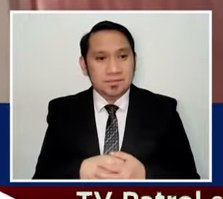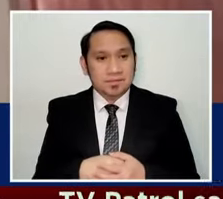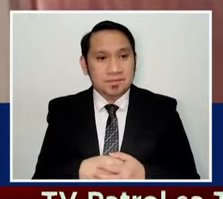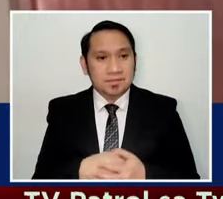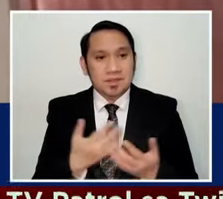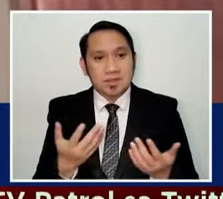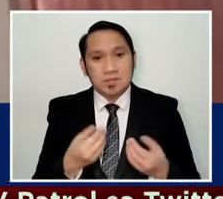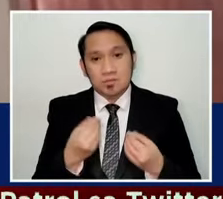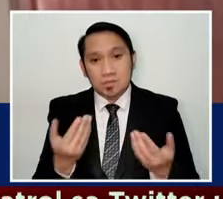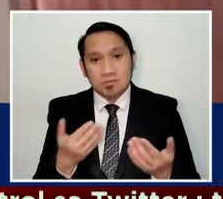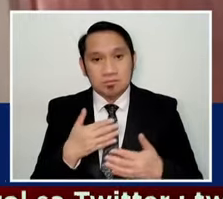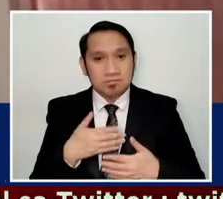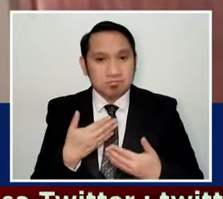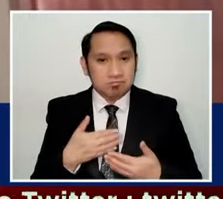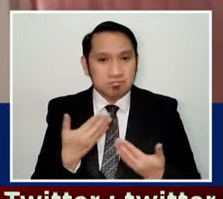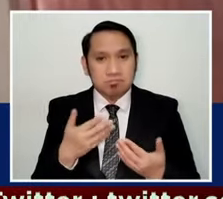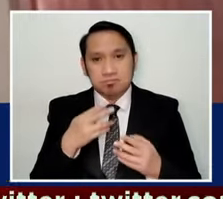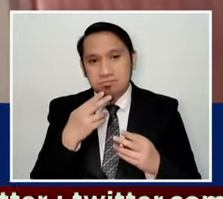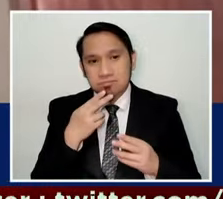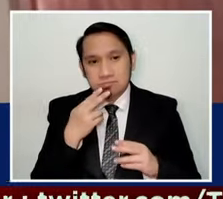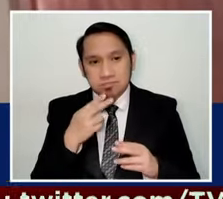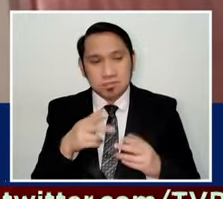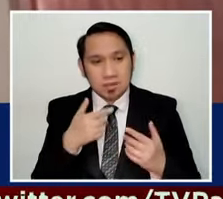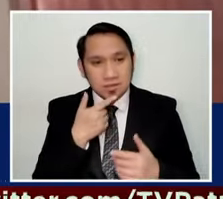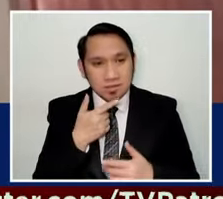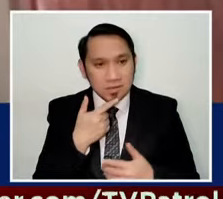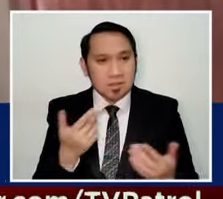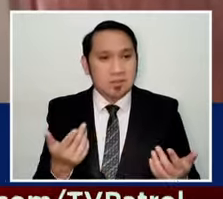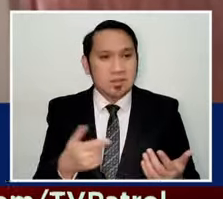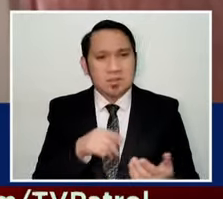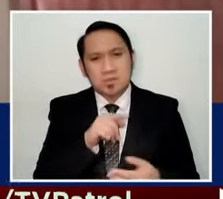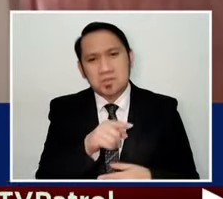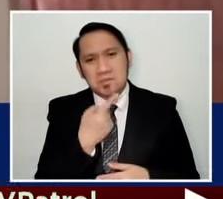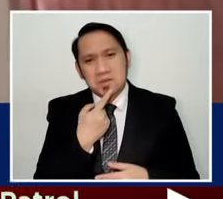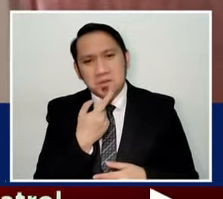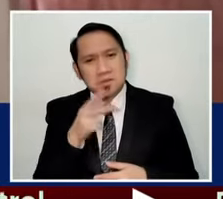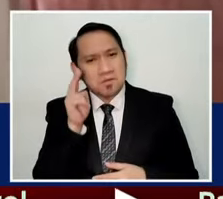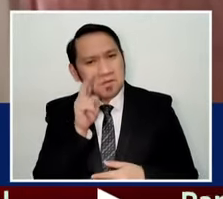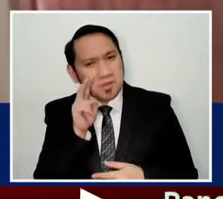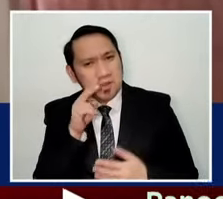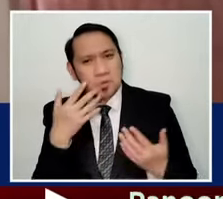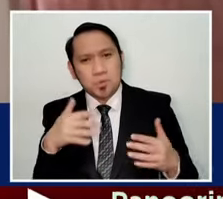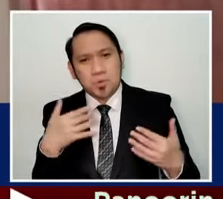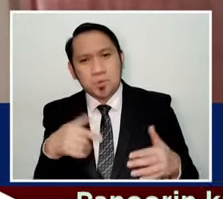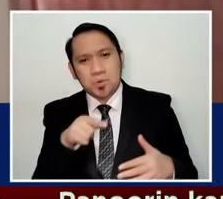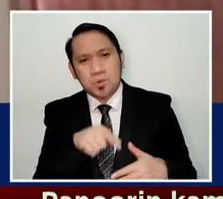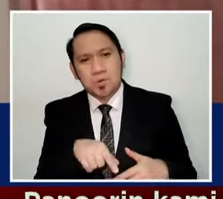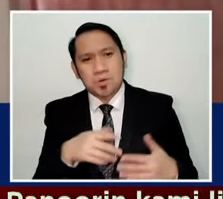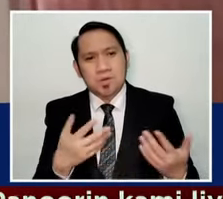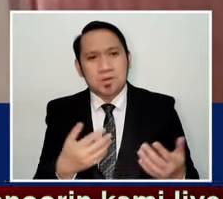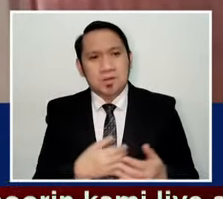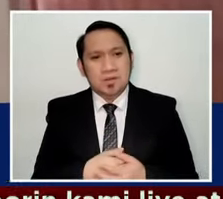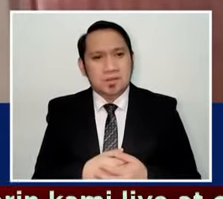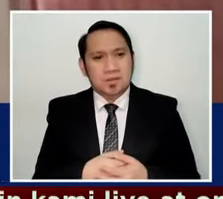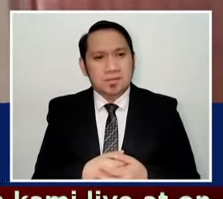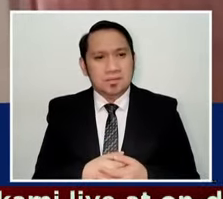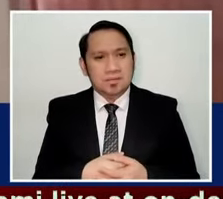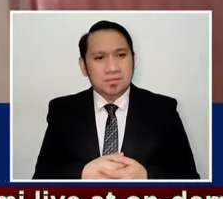or after a show they say, a lot of people would say, hey, your videos got me through this the pandemic or a breakup or whatever it